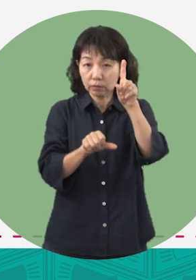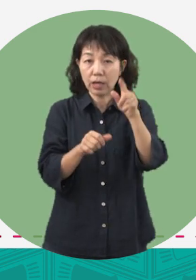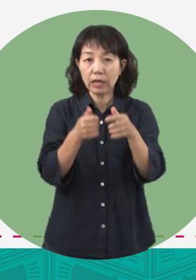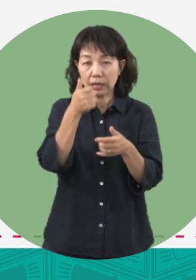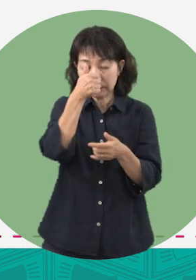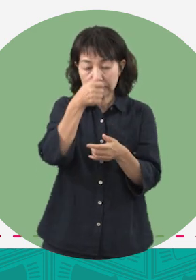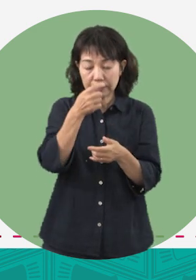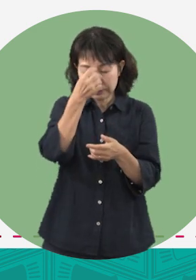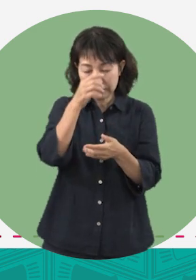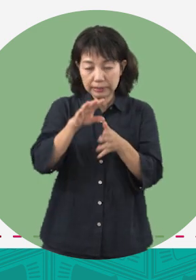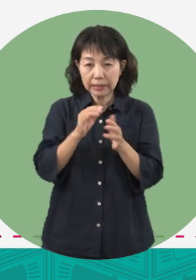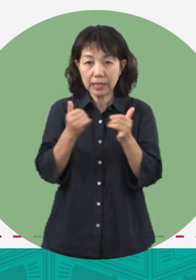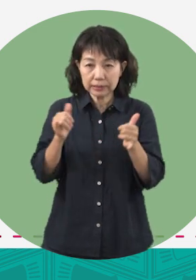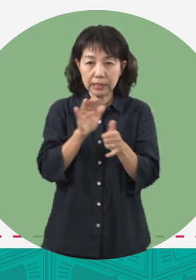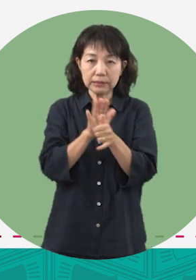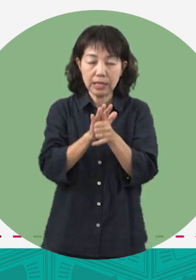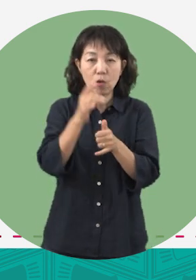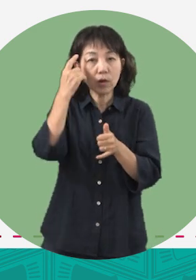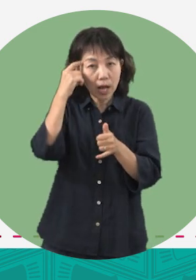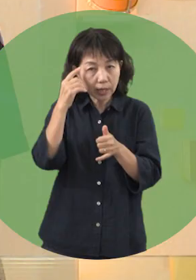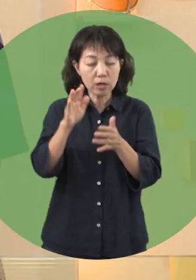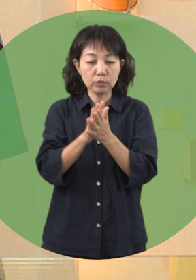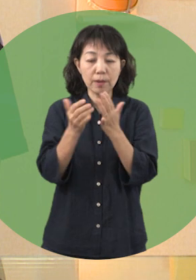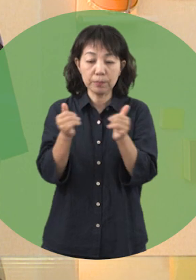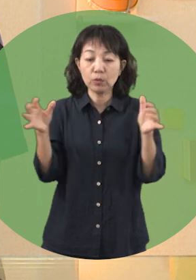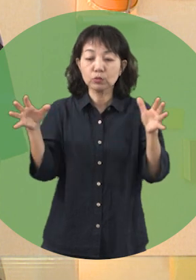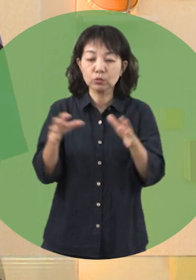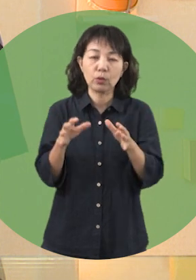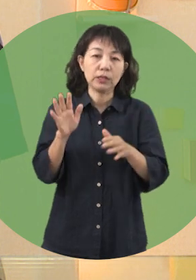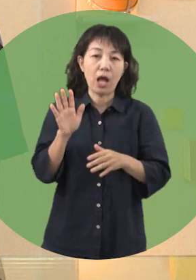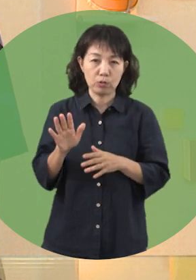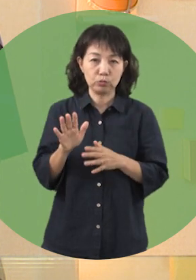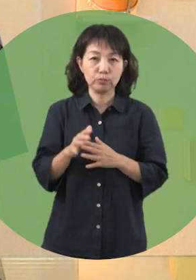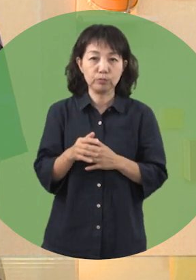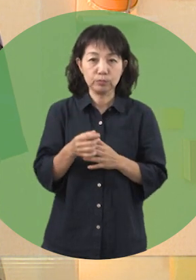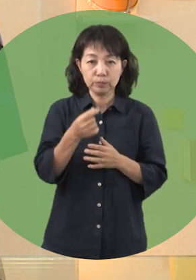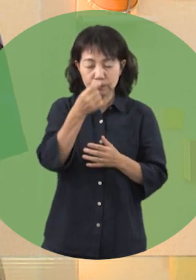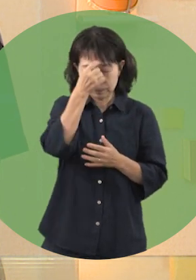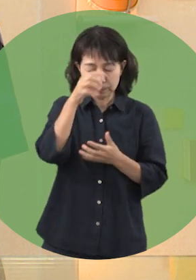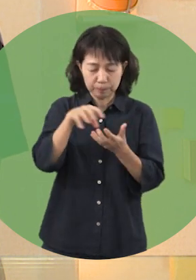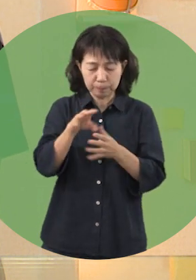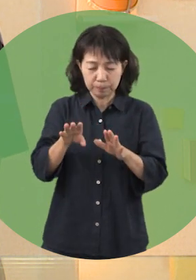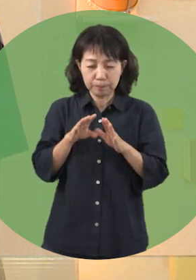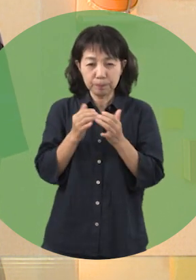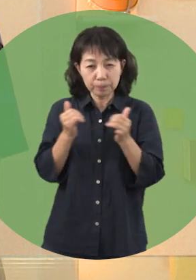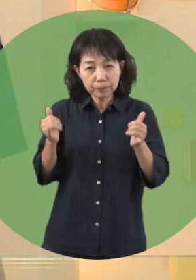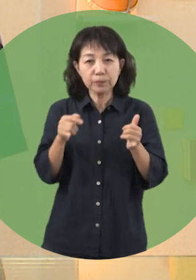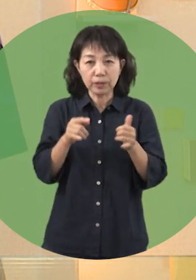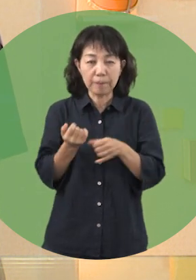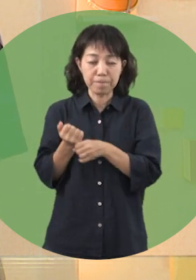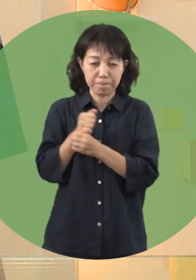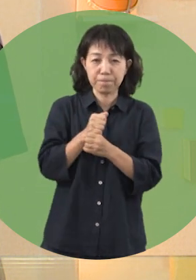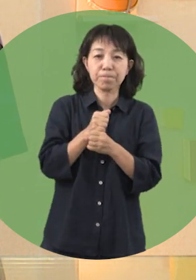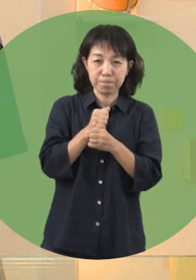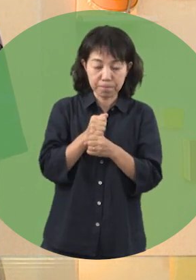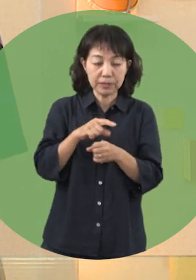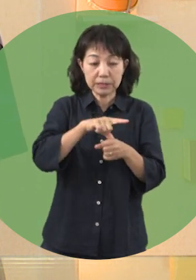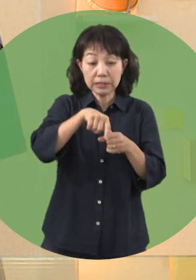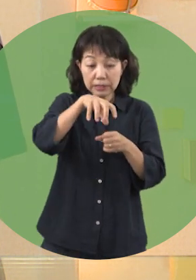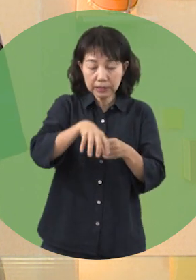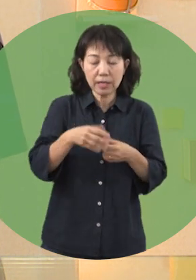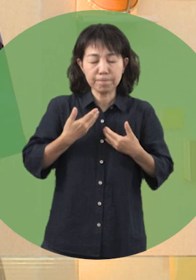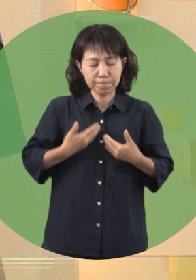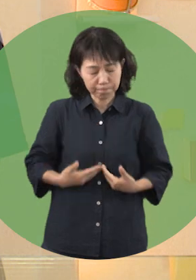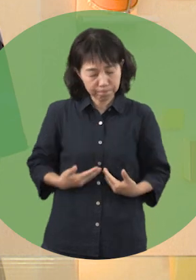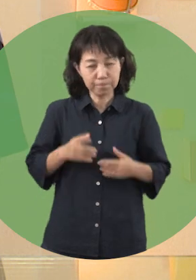える県民の集いが開催されます。被害を受けられた方々が立ち直り地域で再び平穏に